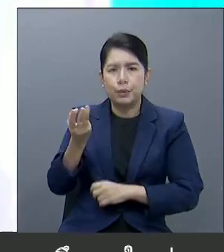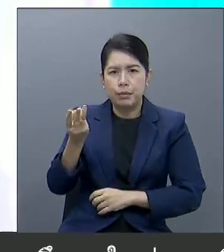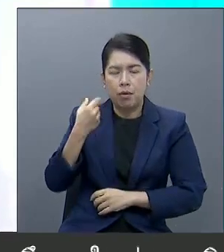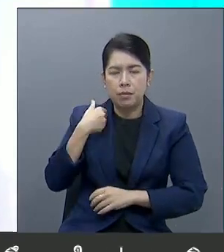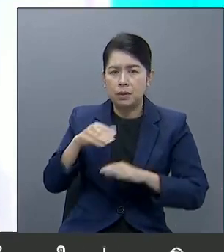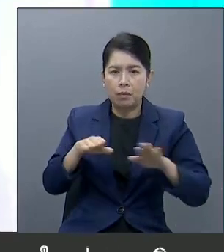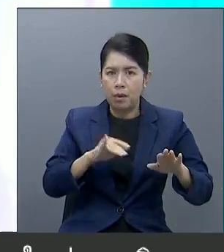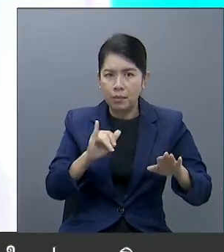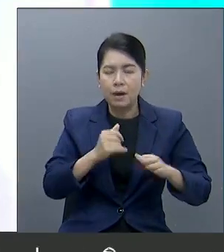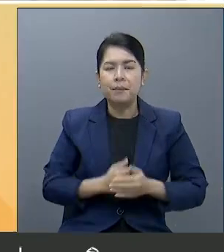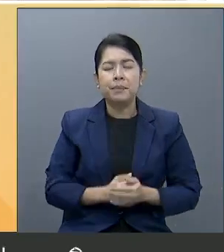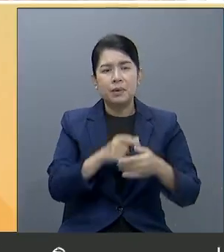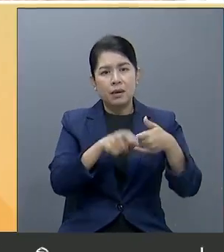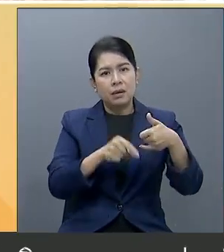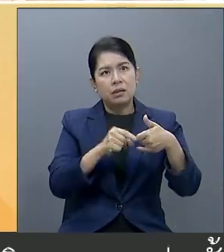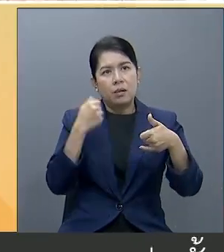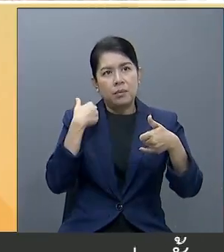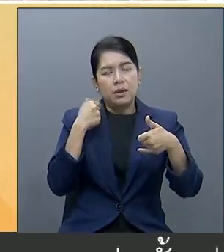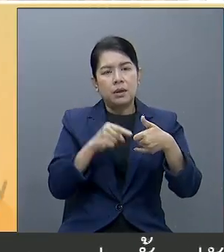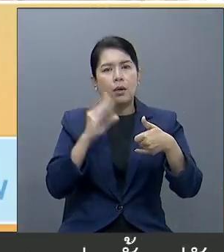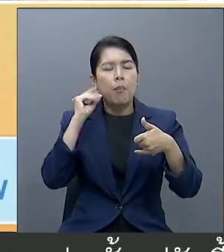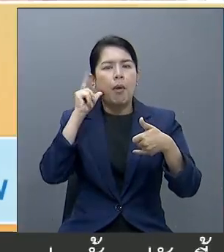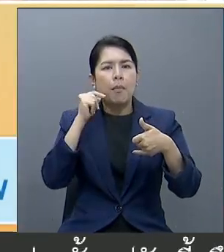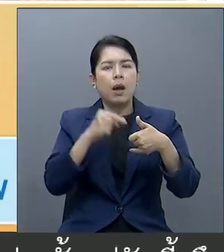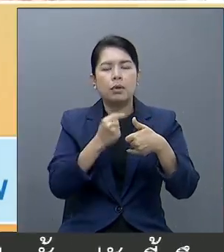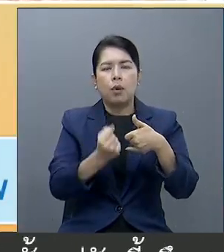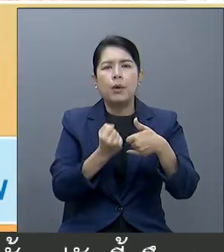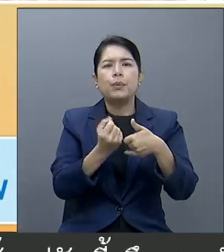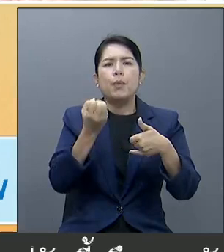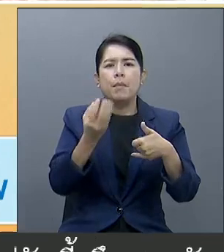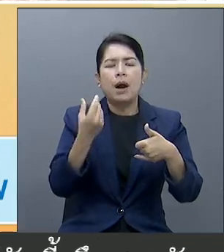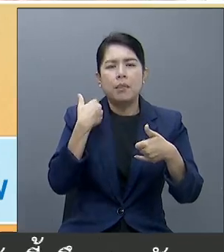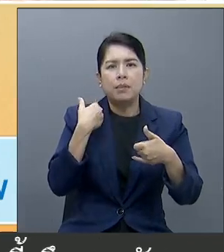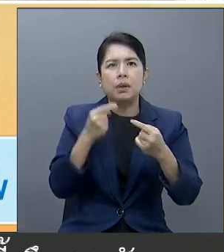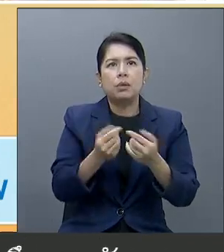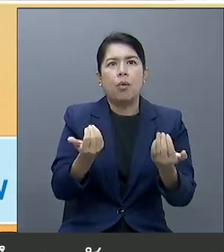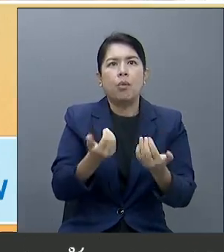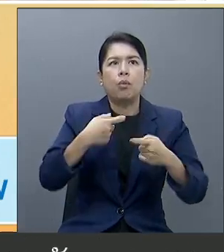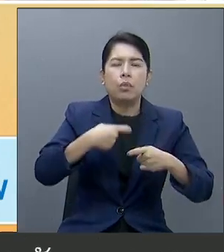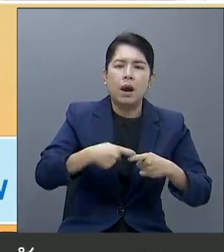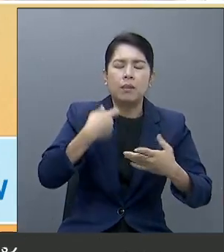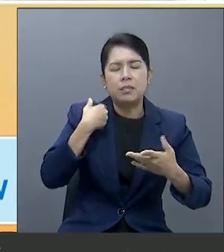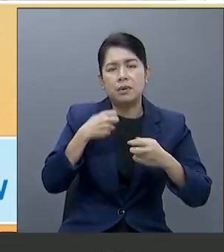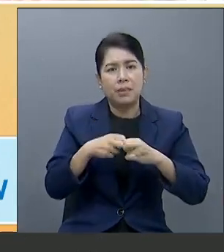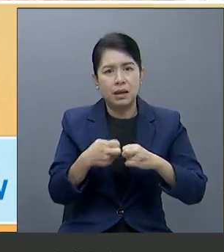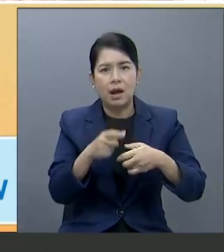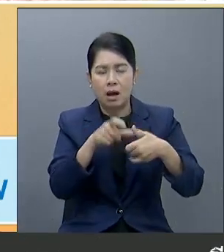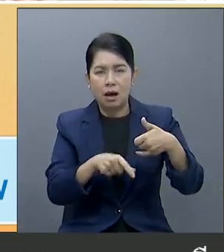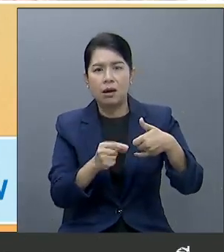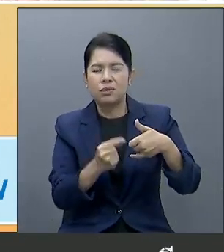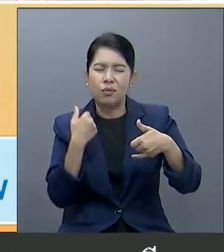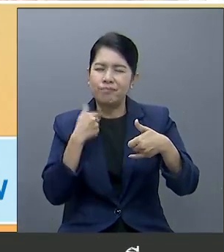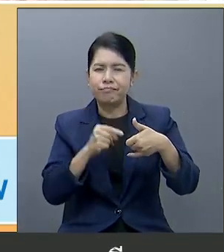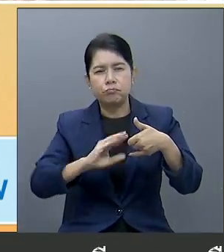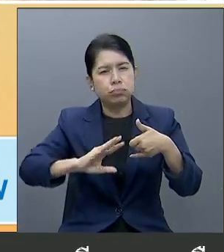เขาเกิดไม่ได้เช่นพ่อแม่แบบมีอายุมากหรือว่ามีภาวะแบบมีบุตรยากหรือว่าเกิดมาแล้วก็ยังมีแบบพัฒนาการไม่ส